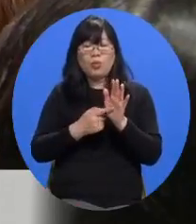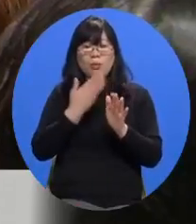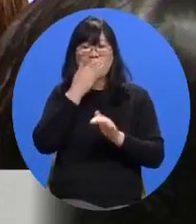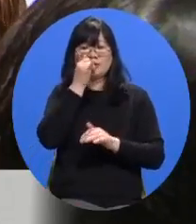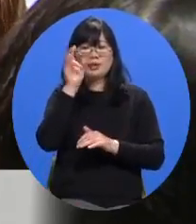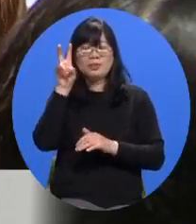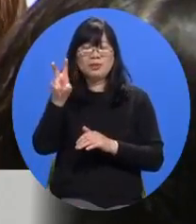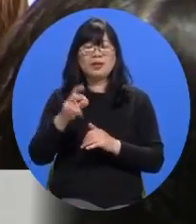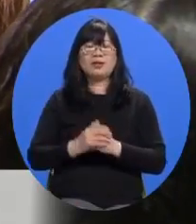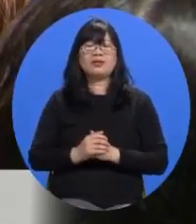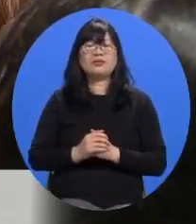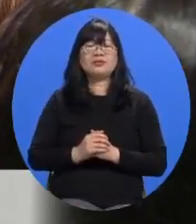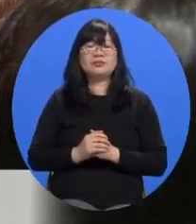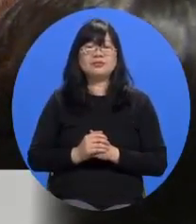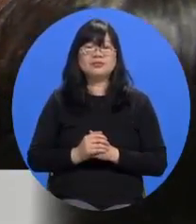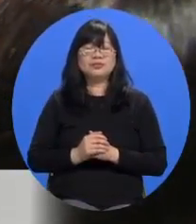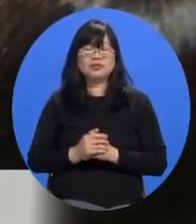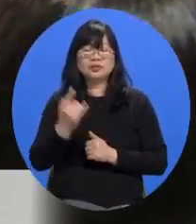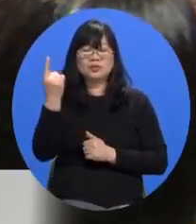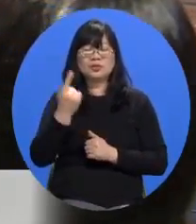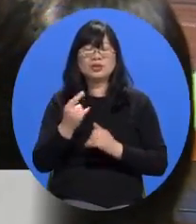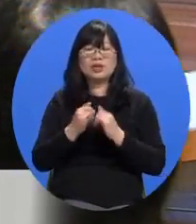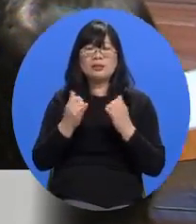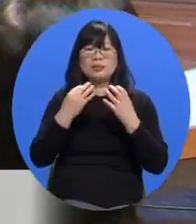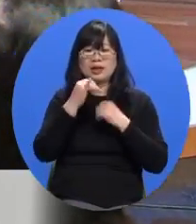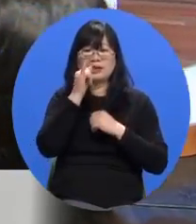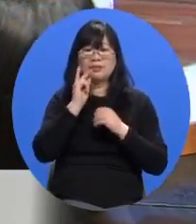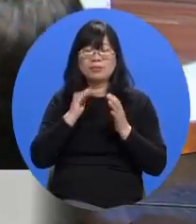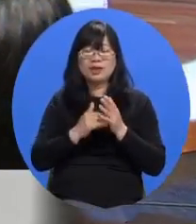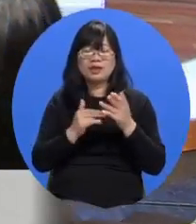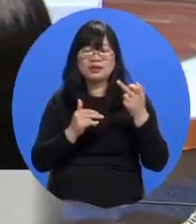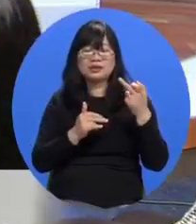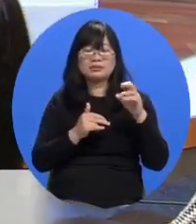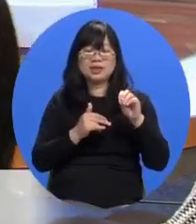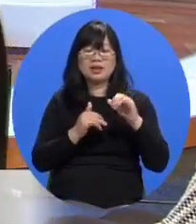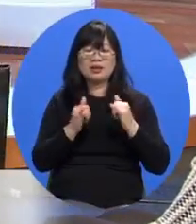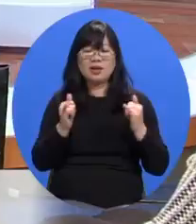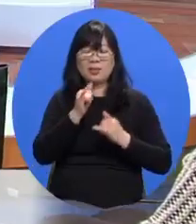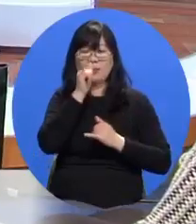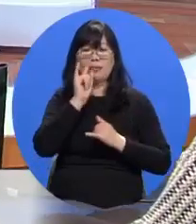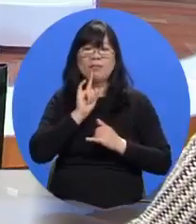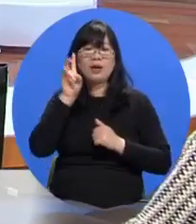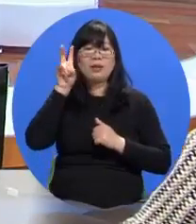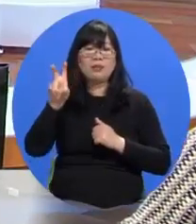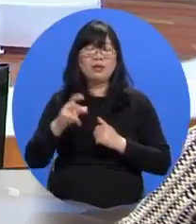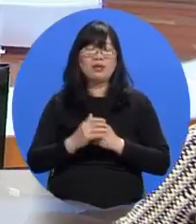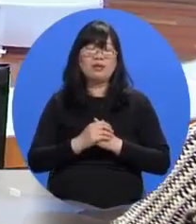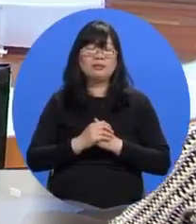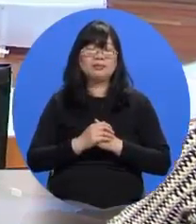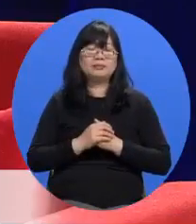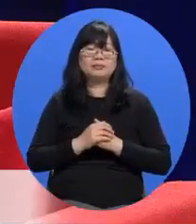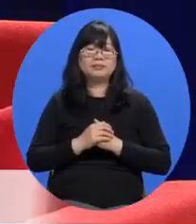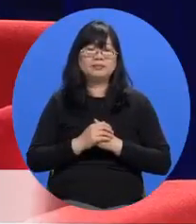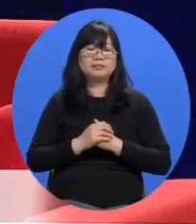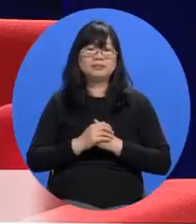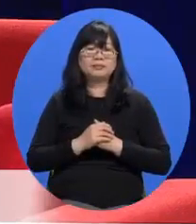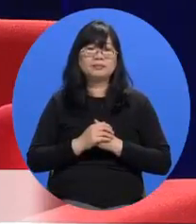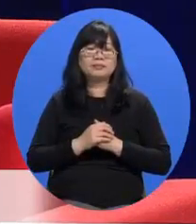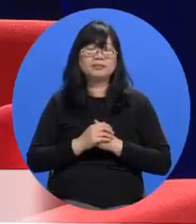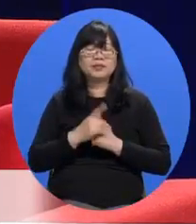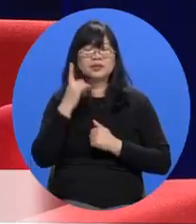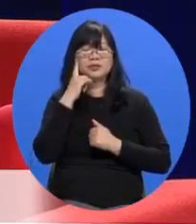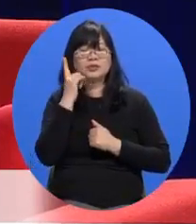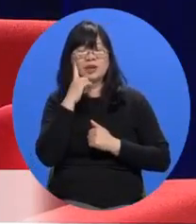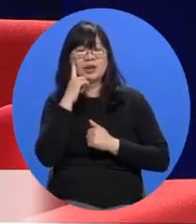같은데. 좋으신 분들 참 많으시고 한 17만 명 정도 되시는 것 같습니다. 네. 왜